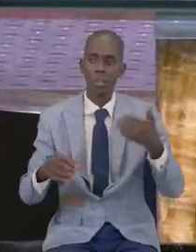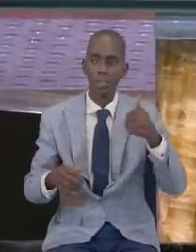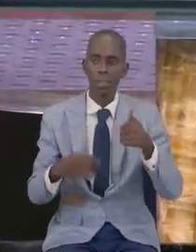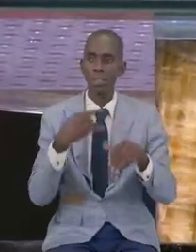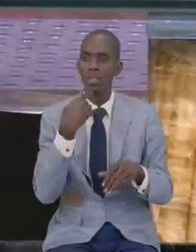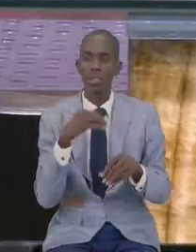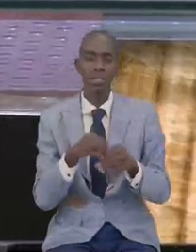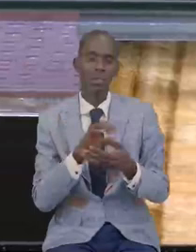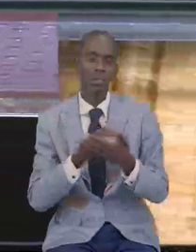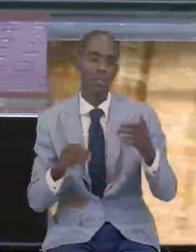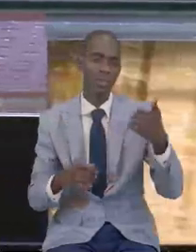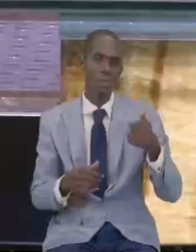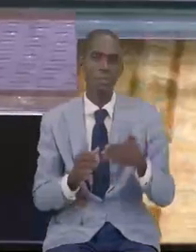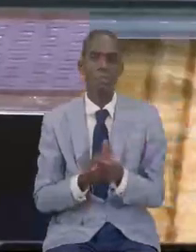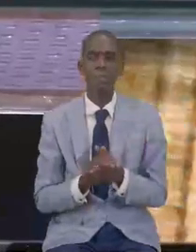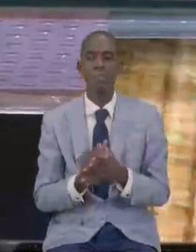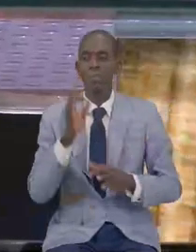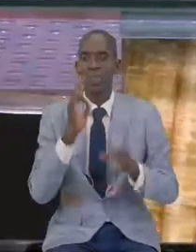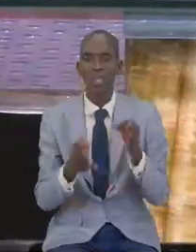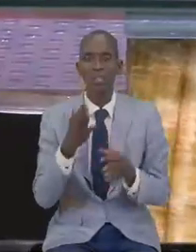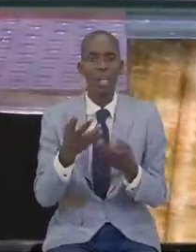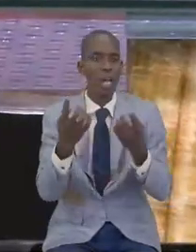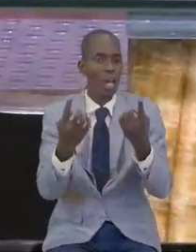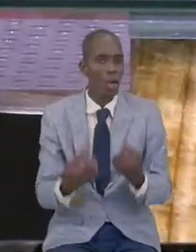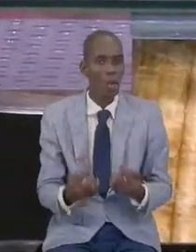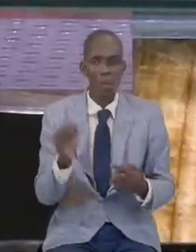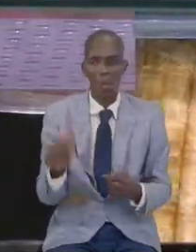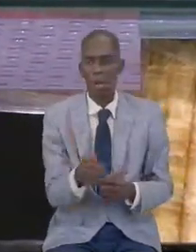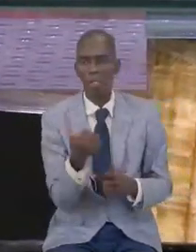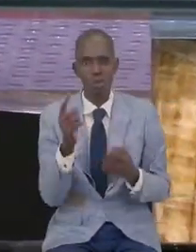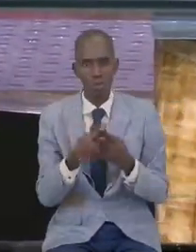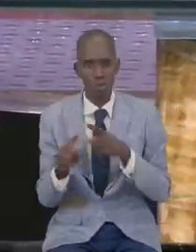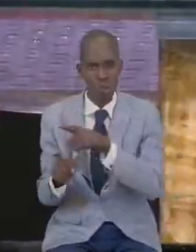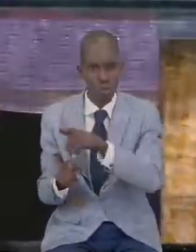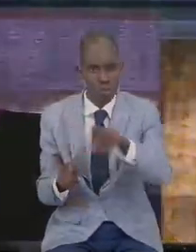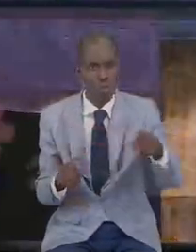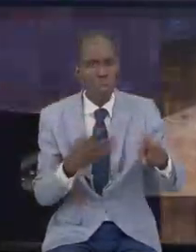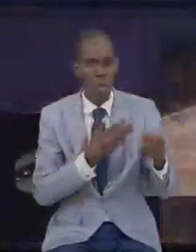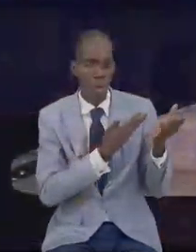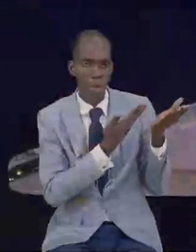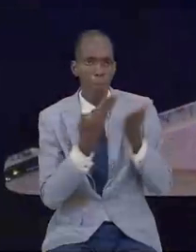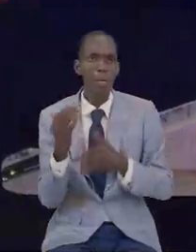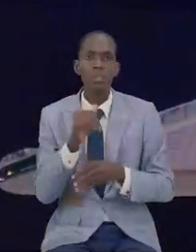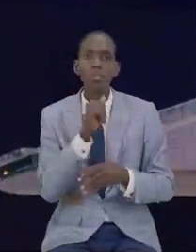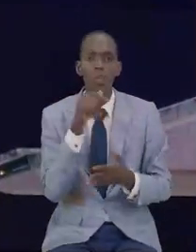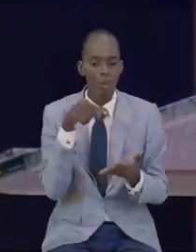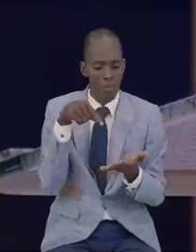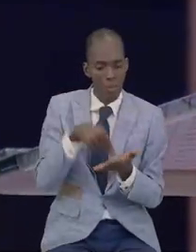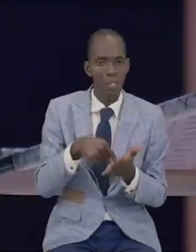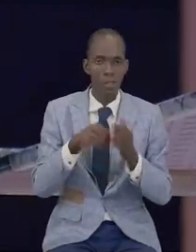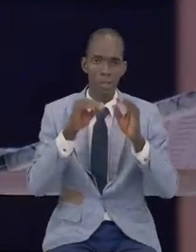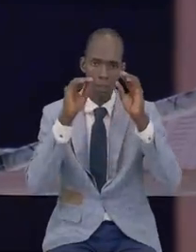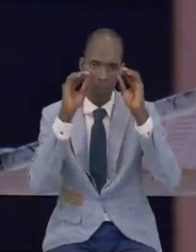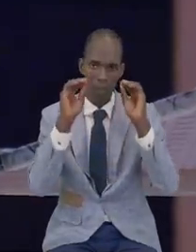Verset 10. Si quelqu'un vient à vous et n'apporte pas cette